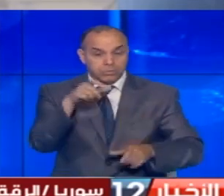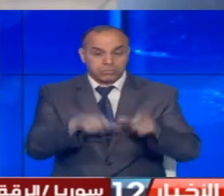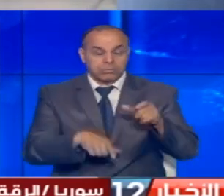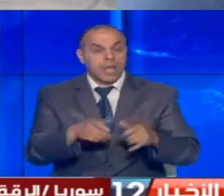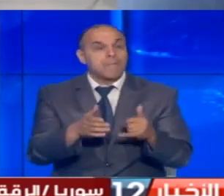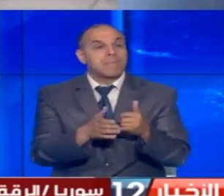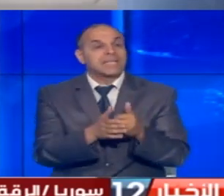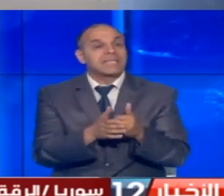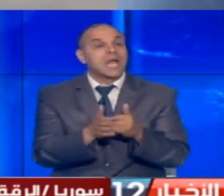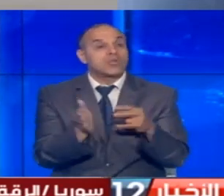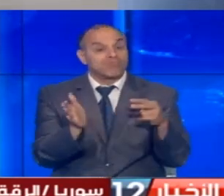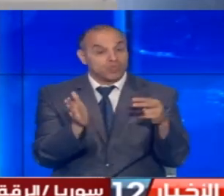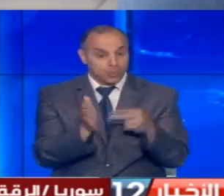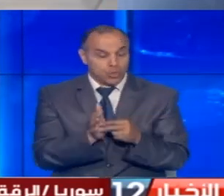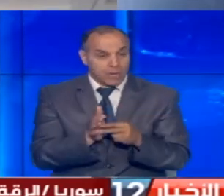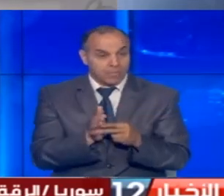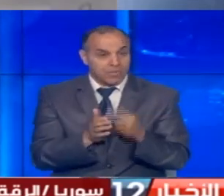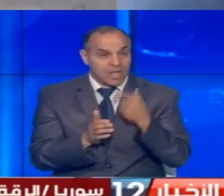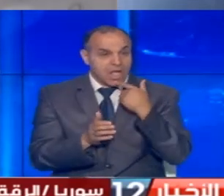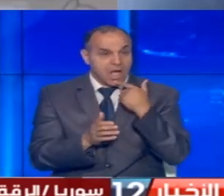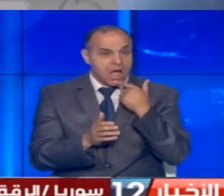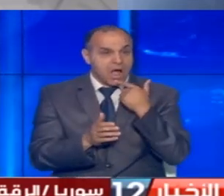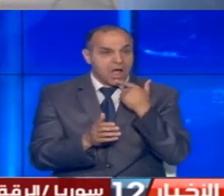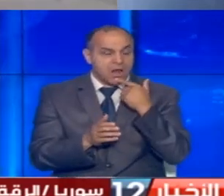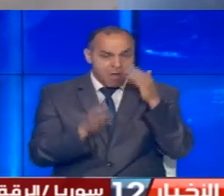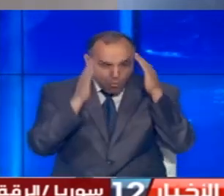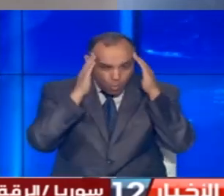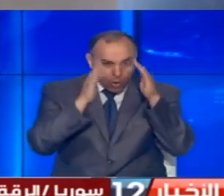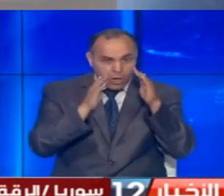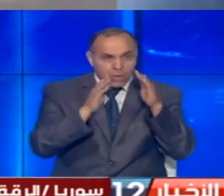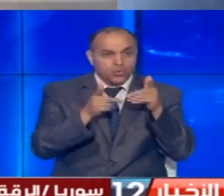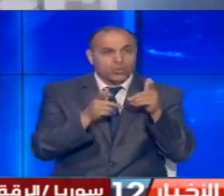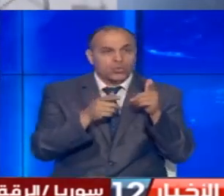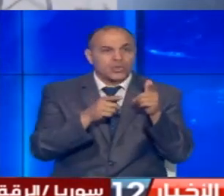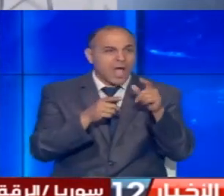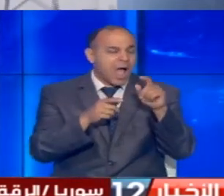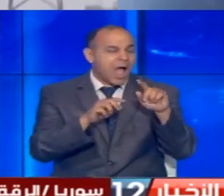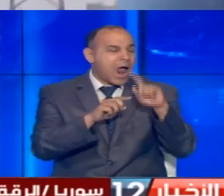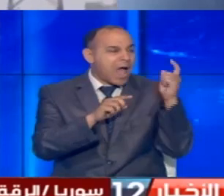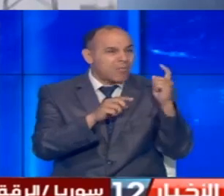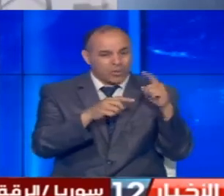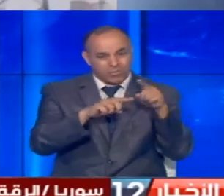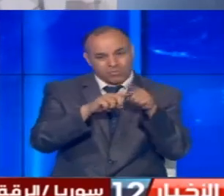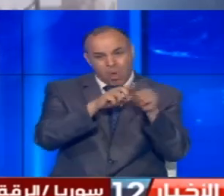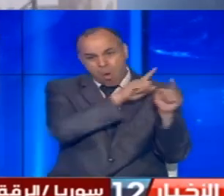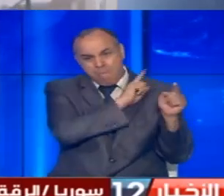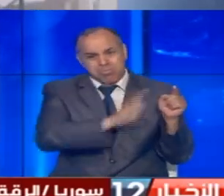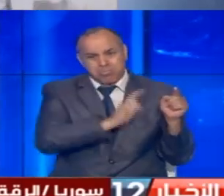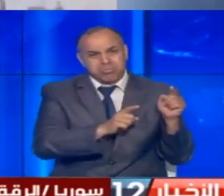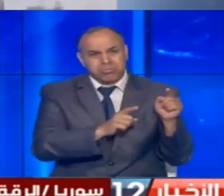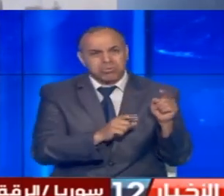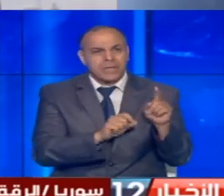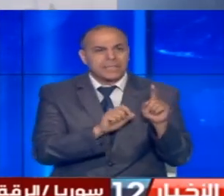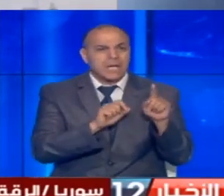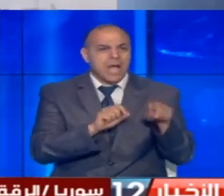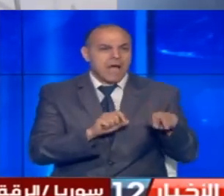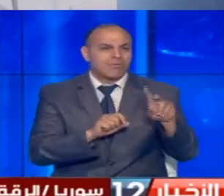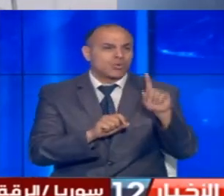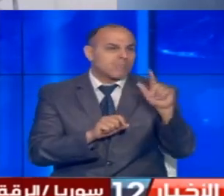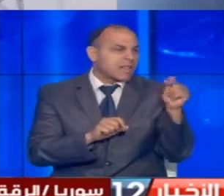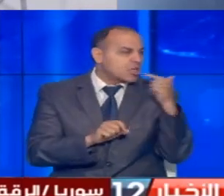مدينة الرقة السورية خلال حملة مركزة قادها التحالف الدولي عليها